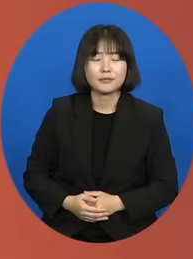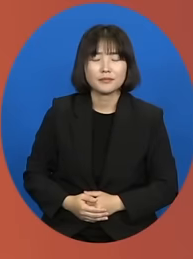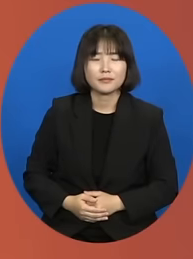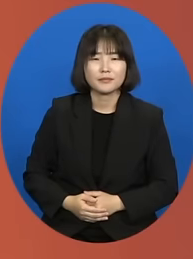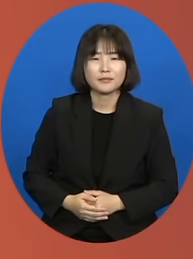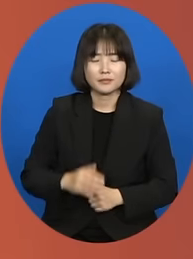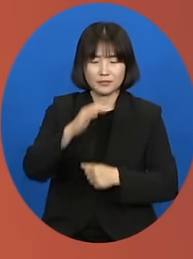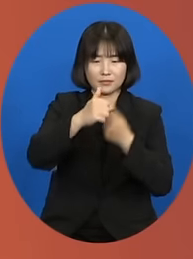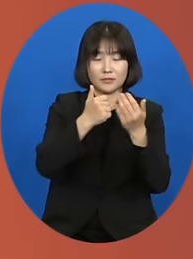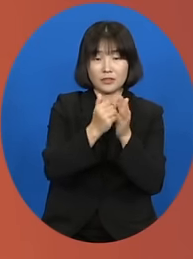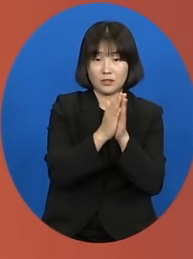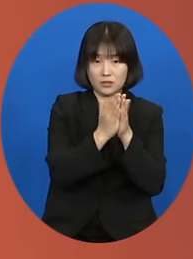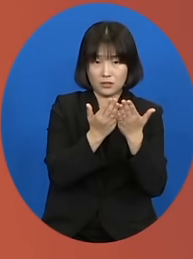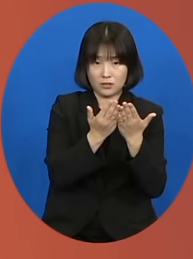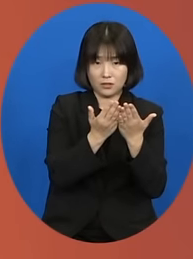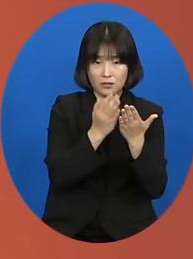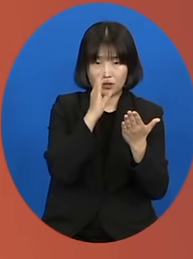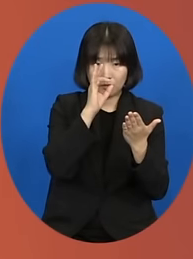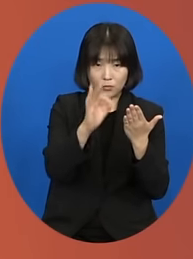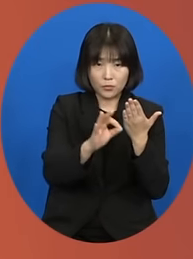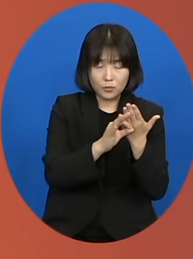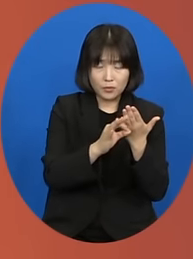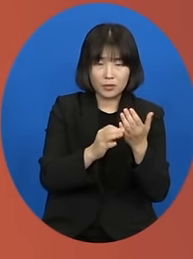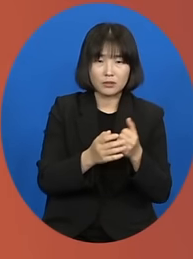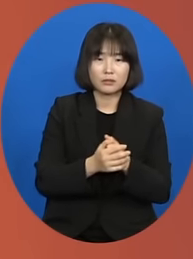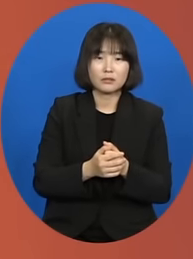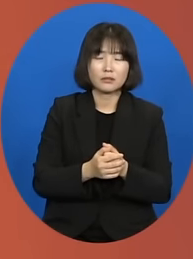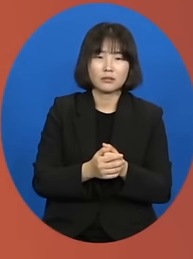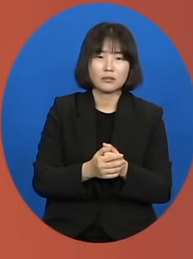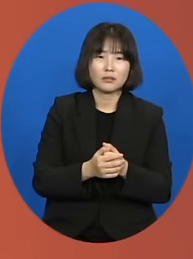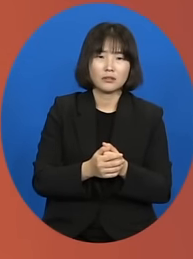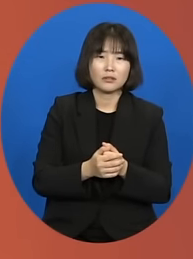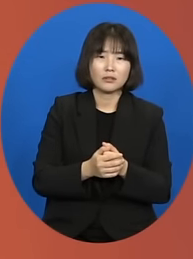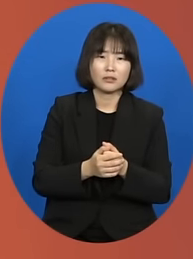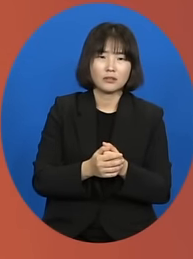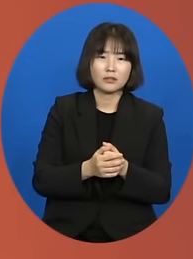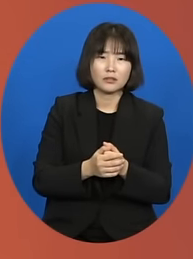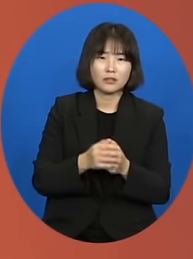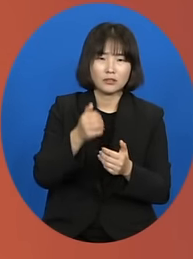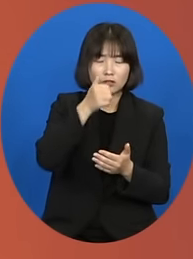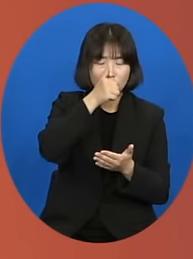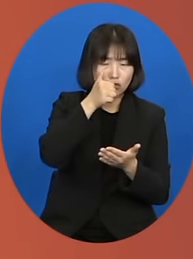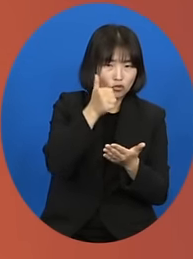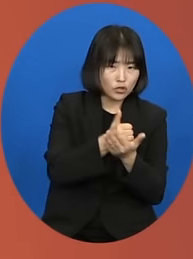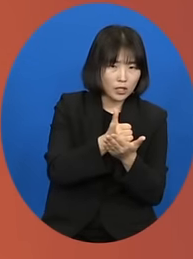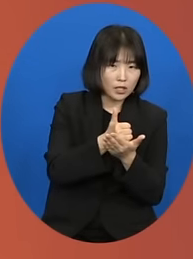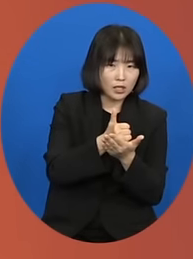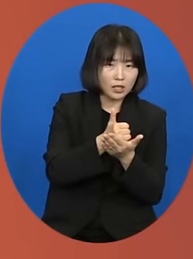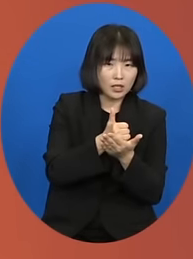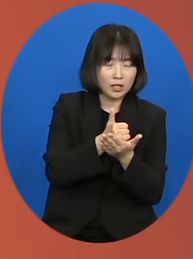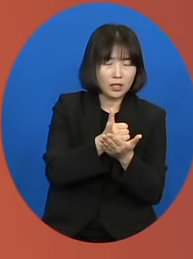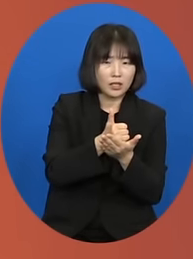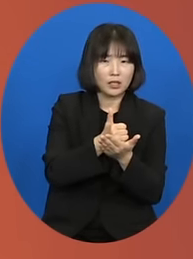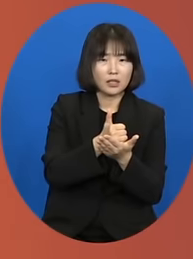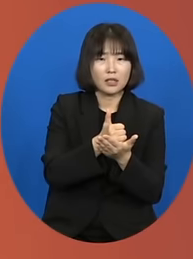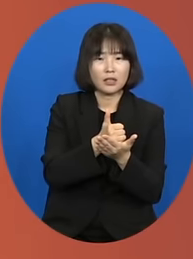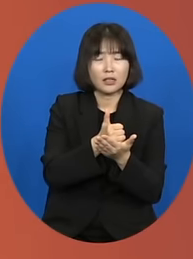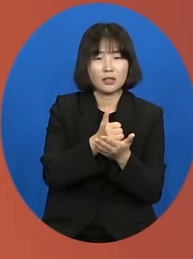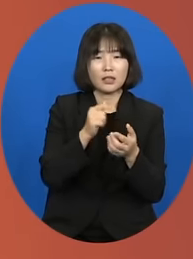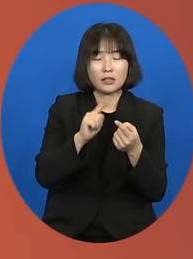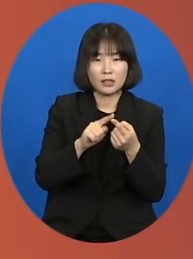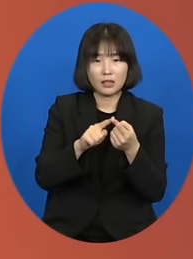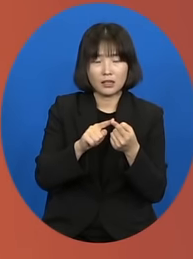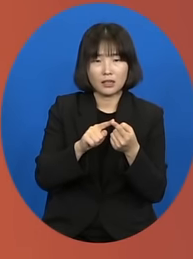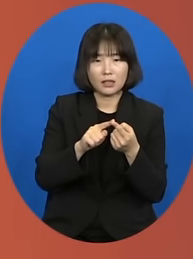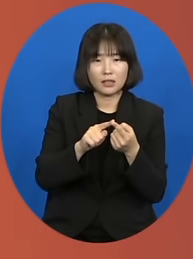여러분, 성경에서 죄는 빗나갔다라는 의미로 사용되고 있습니다. 여러분, 우리는요